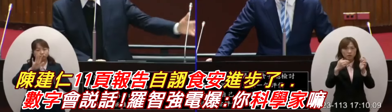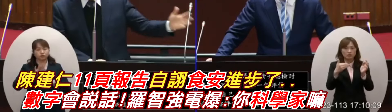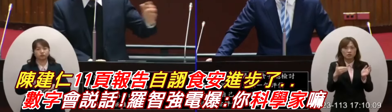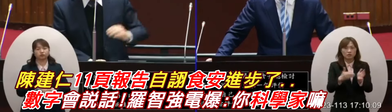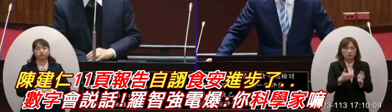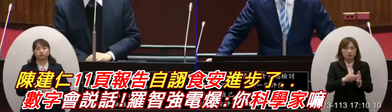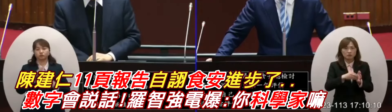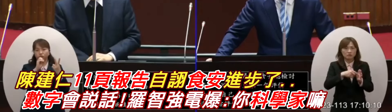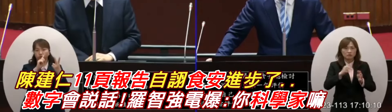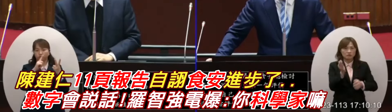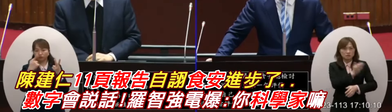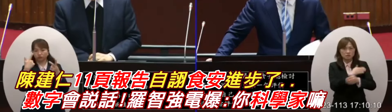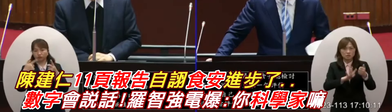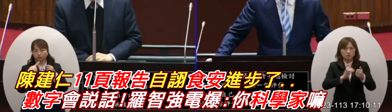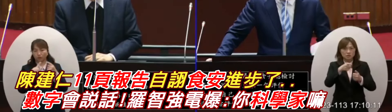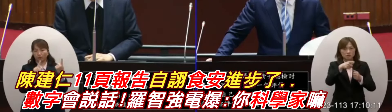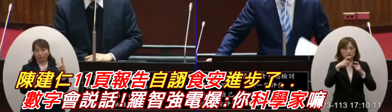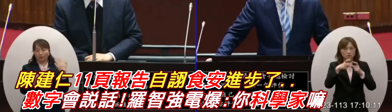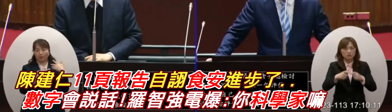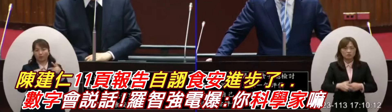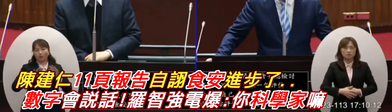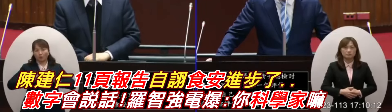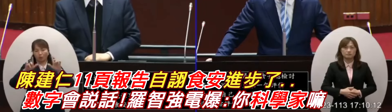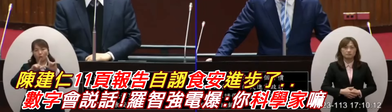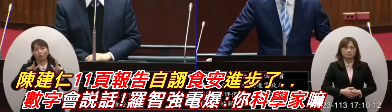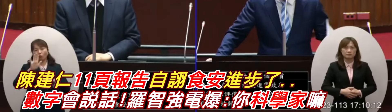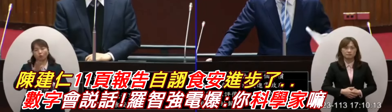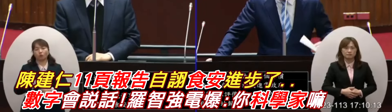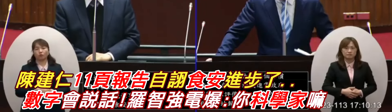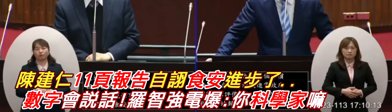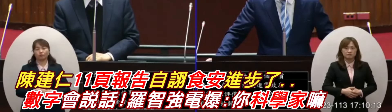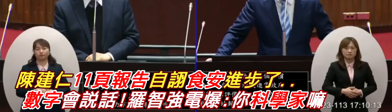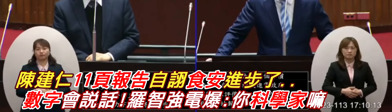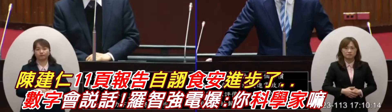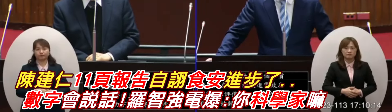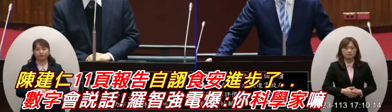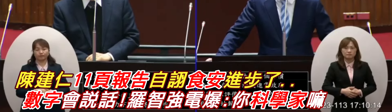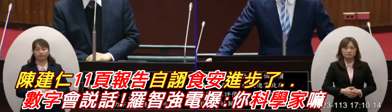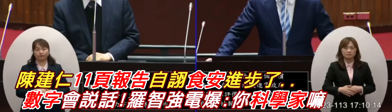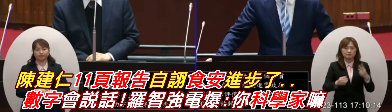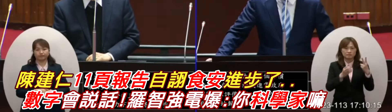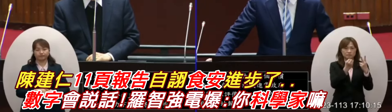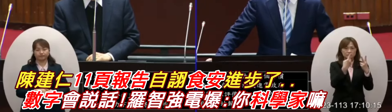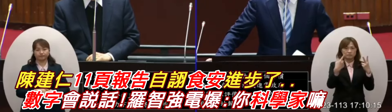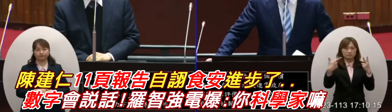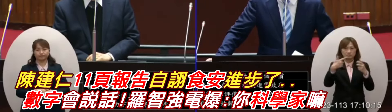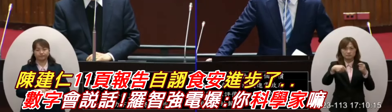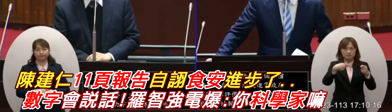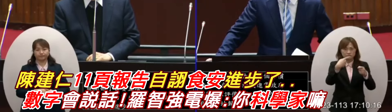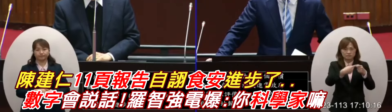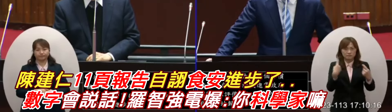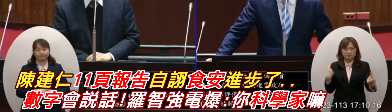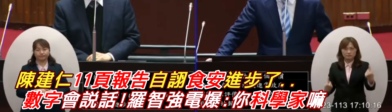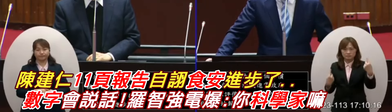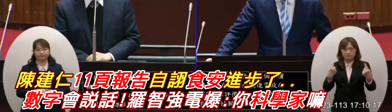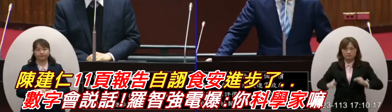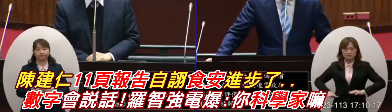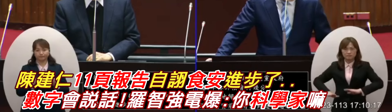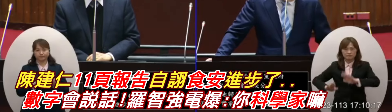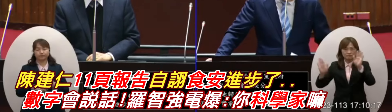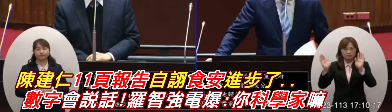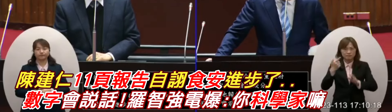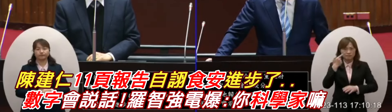于2016年以前有大幅度的进步啊， 就是比2016年之前有大幅度进步嘛， 对， 这